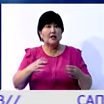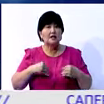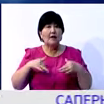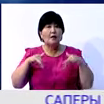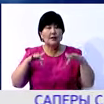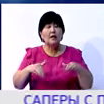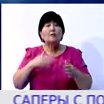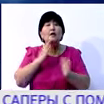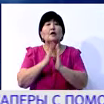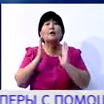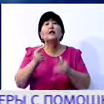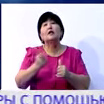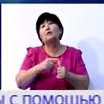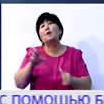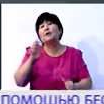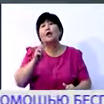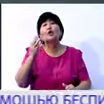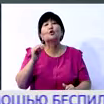состоялась в парке имени Батырхана Шукенова.